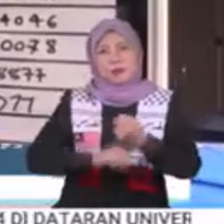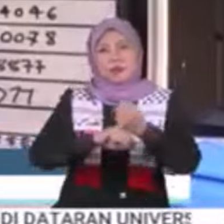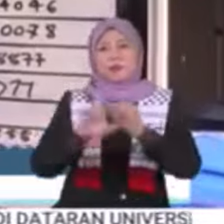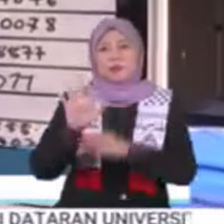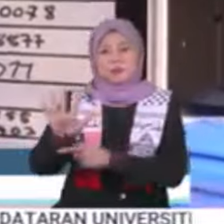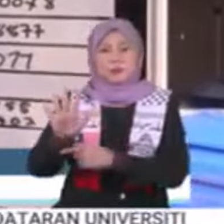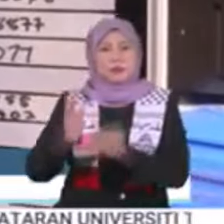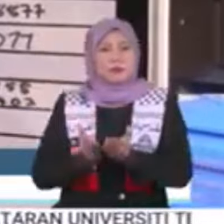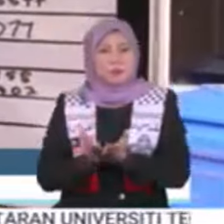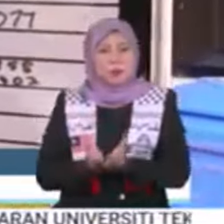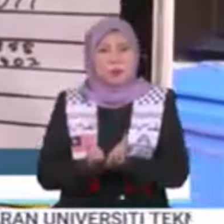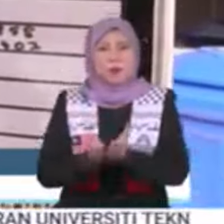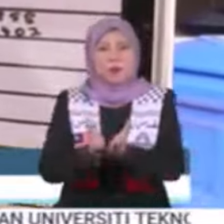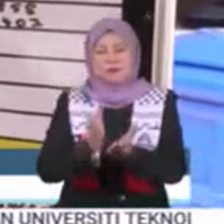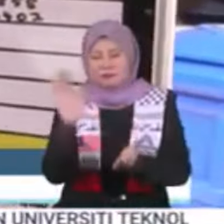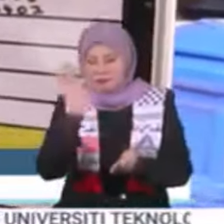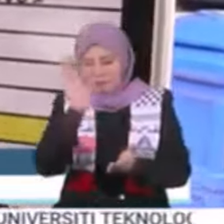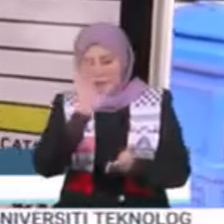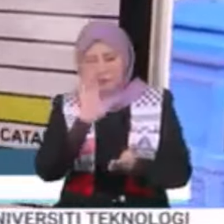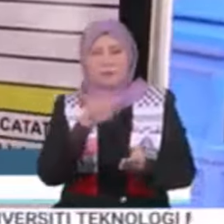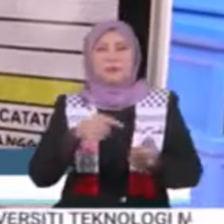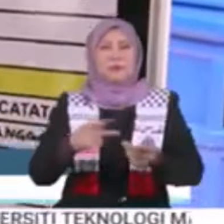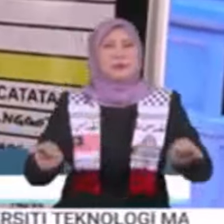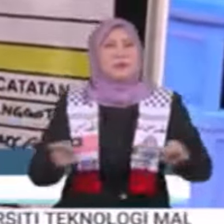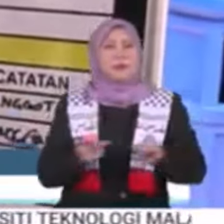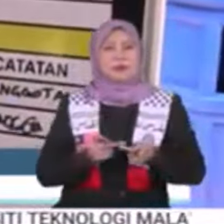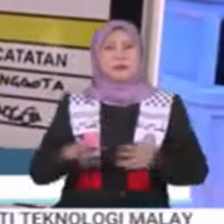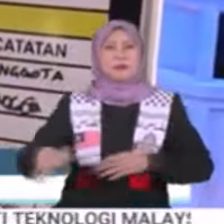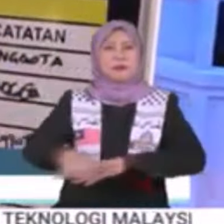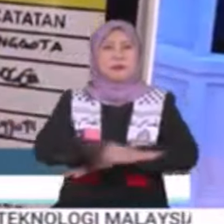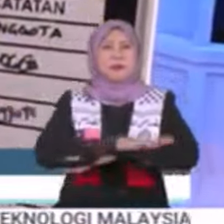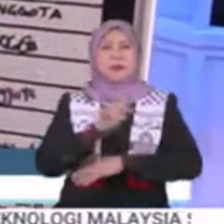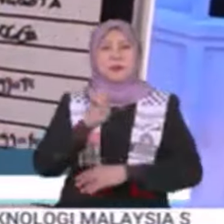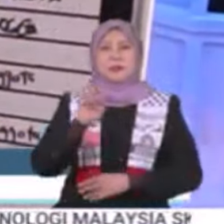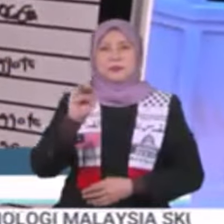lima bot nelayan yang menjalankan pencarian di sekitar